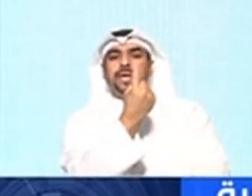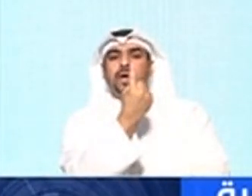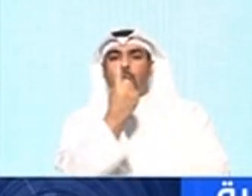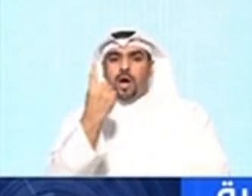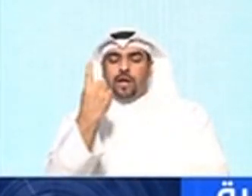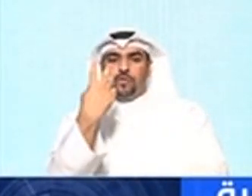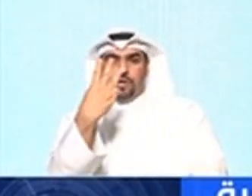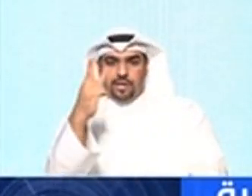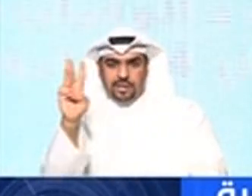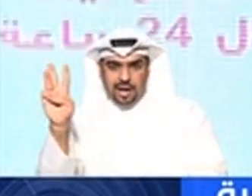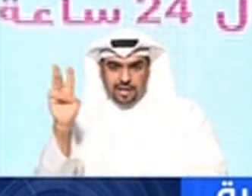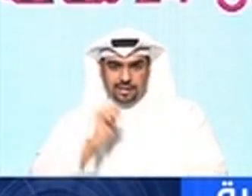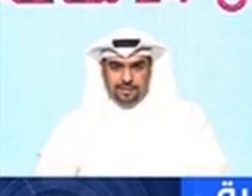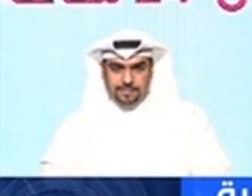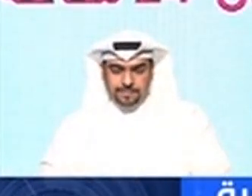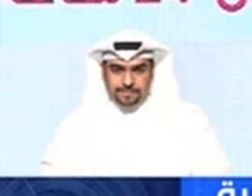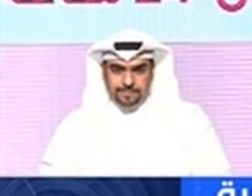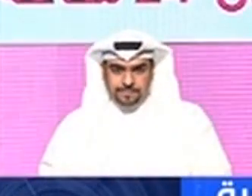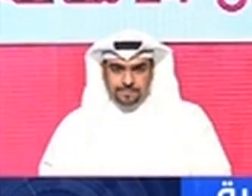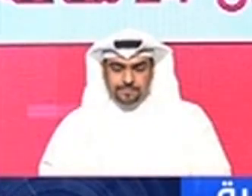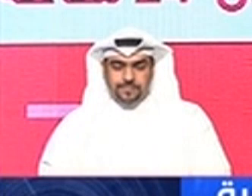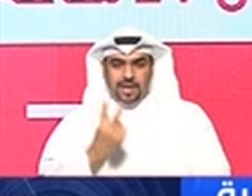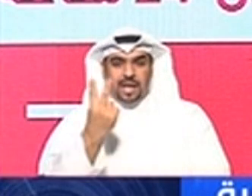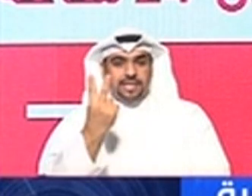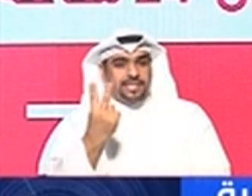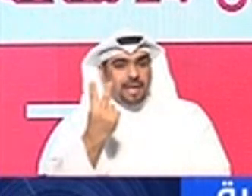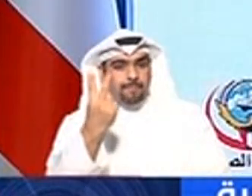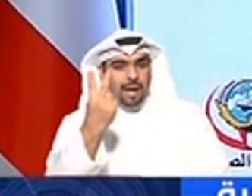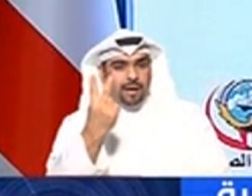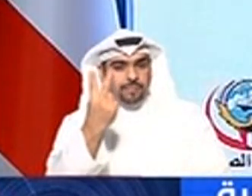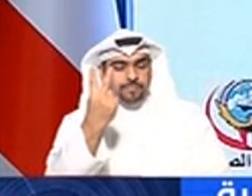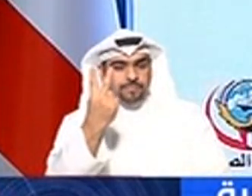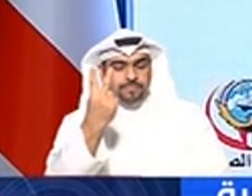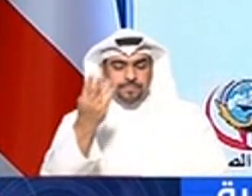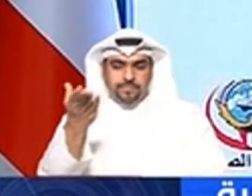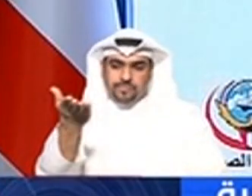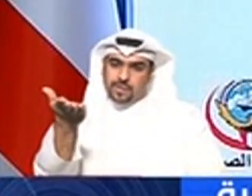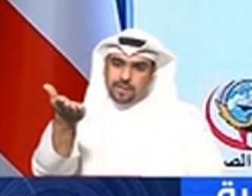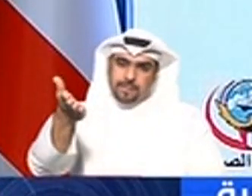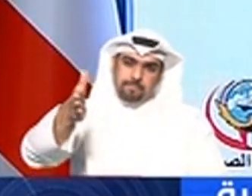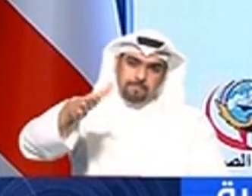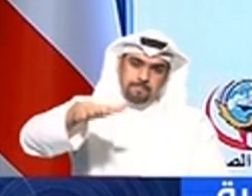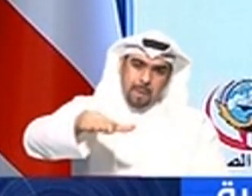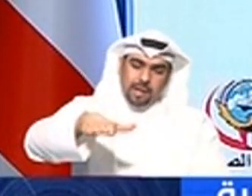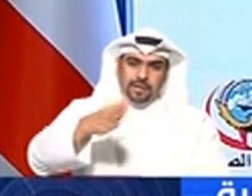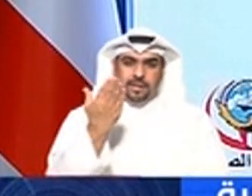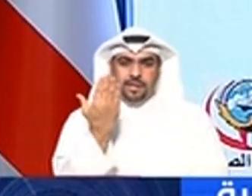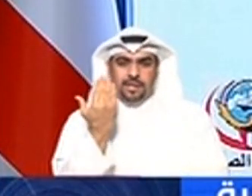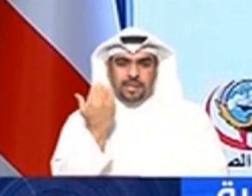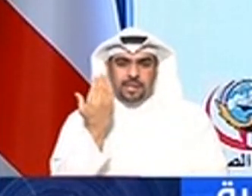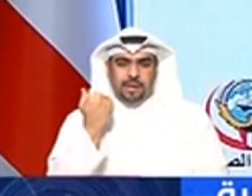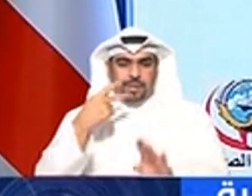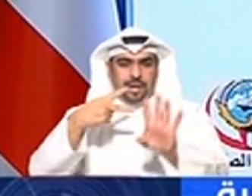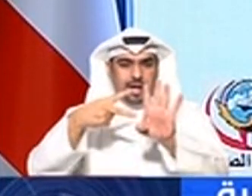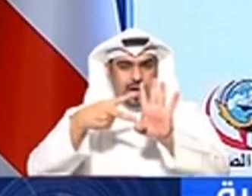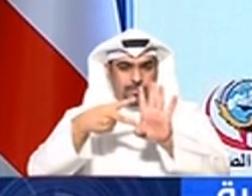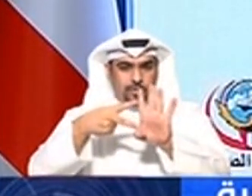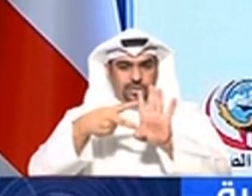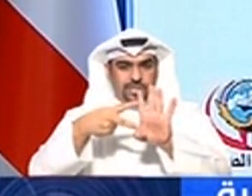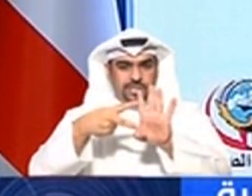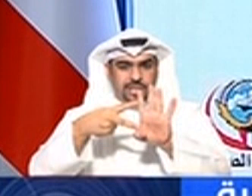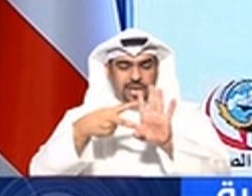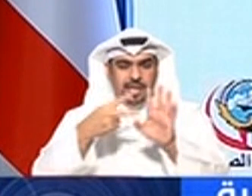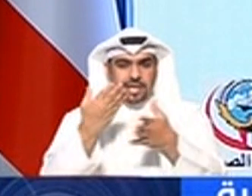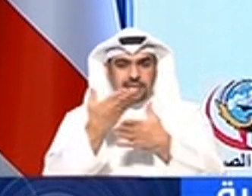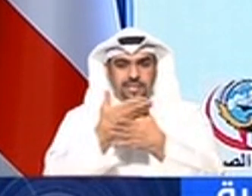تسجيل 7 حالات وفاة خلال 24 ساعة الماضية ناتجة عن